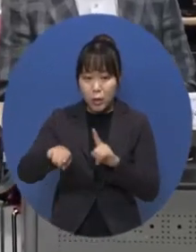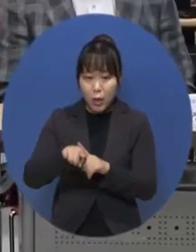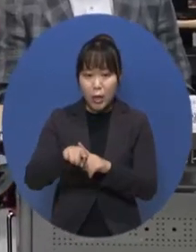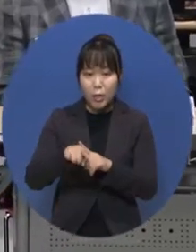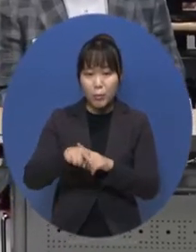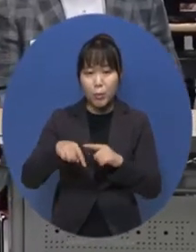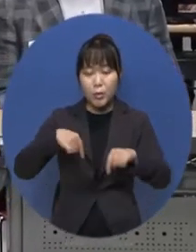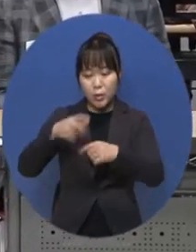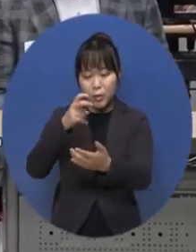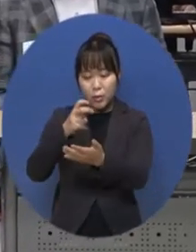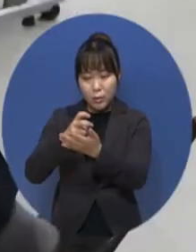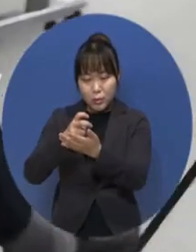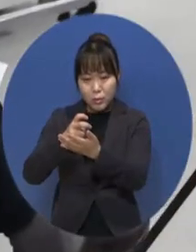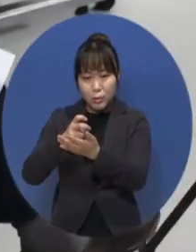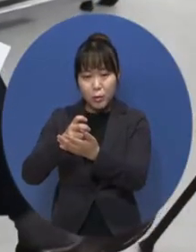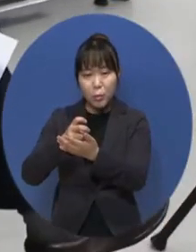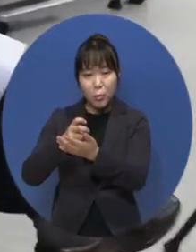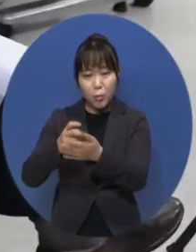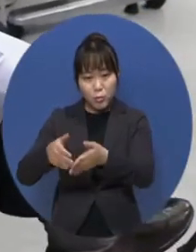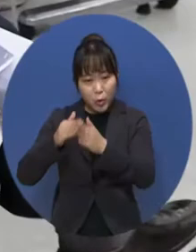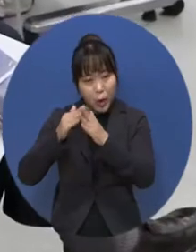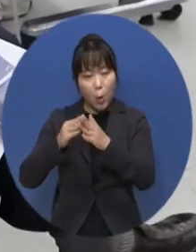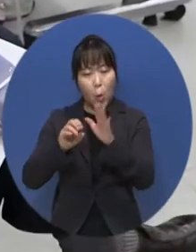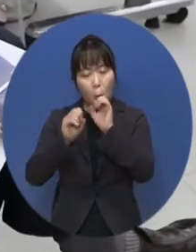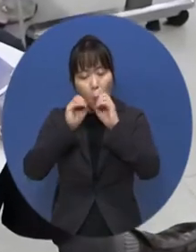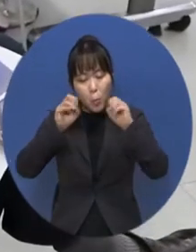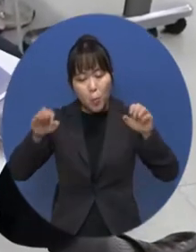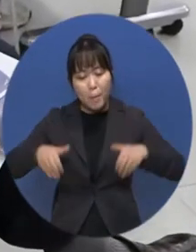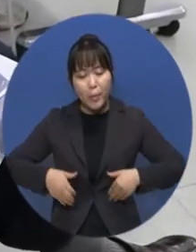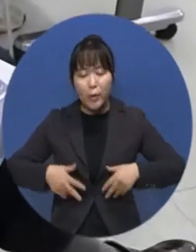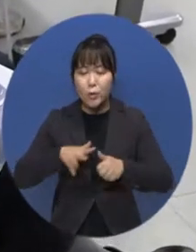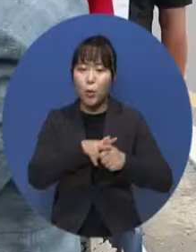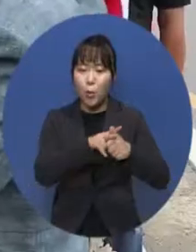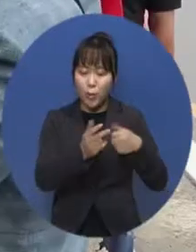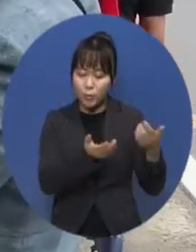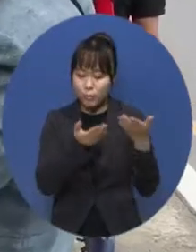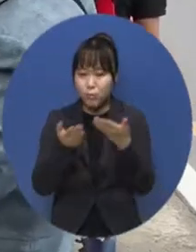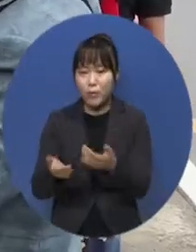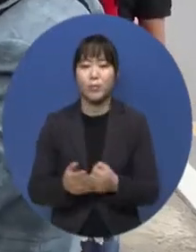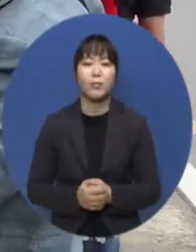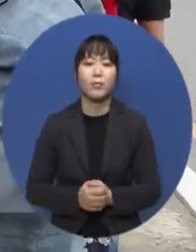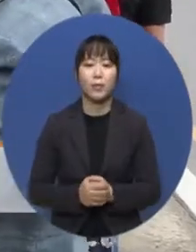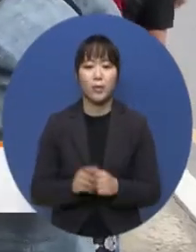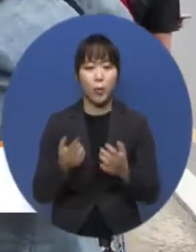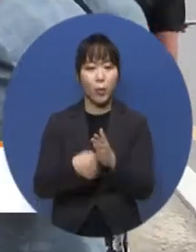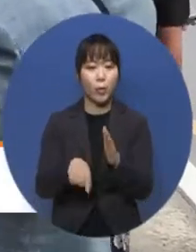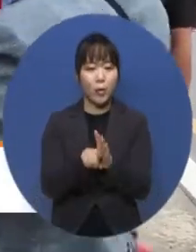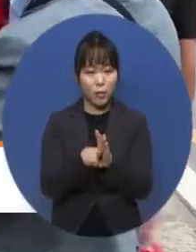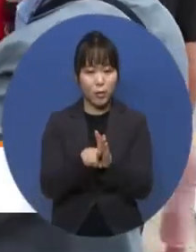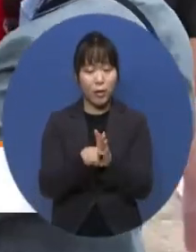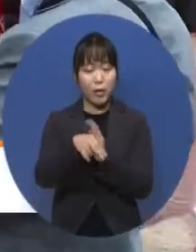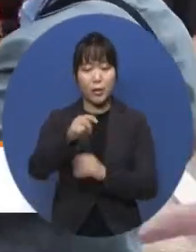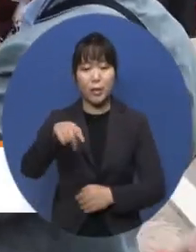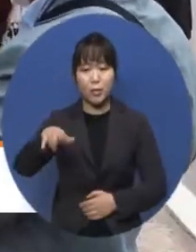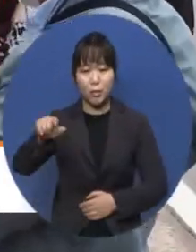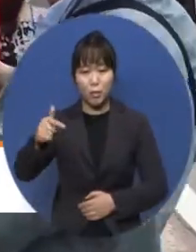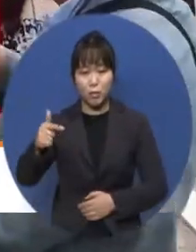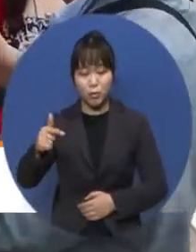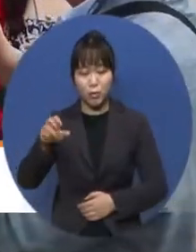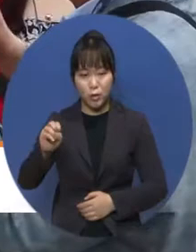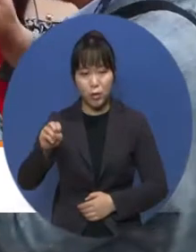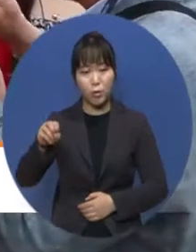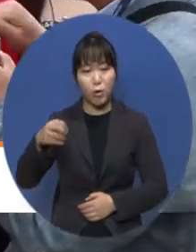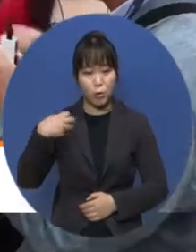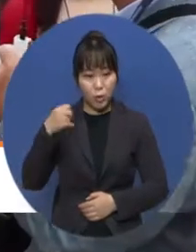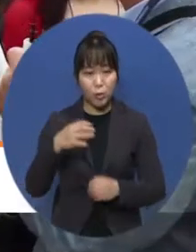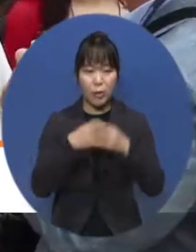수립과 홍보에 필요한 정보를 제공하기로 했습니다. 이를 위해 산청군과 관광클럽은